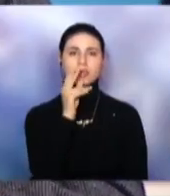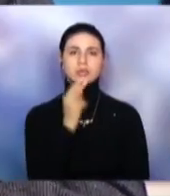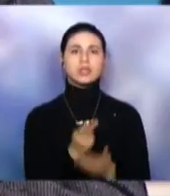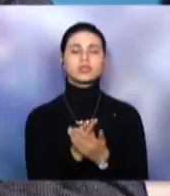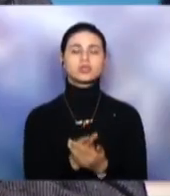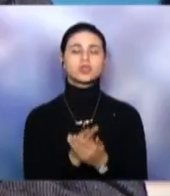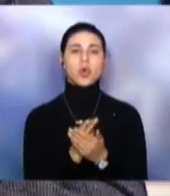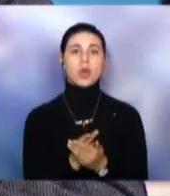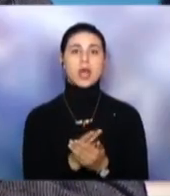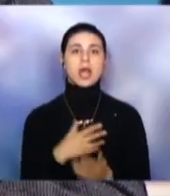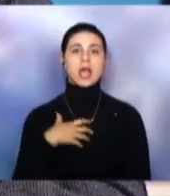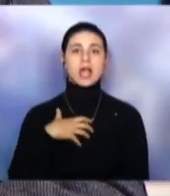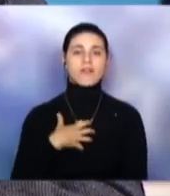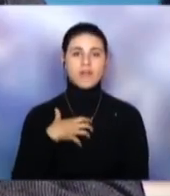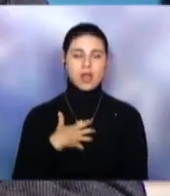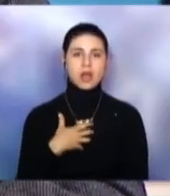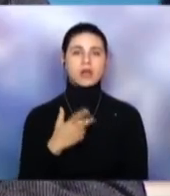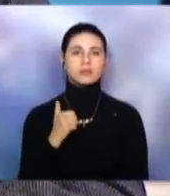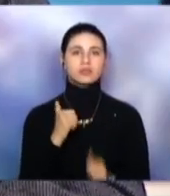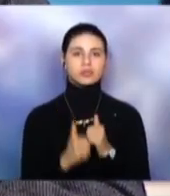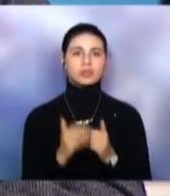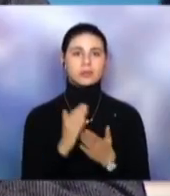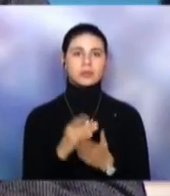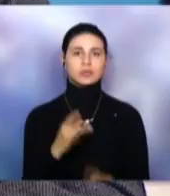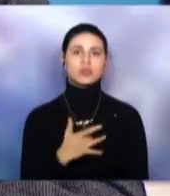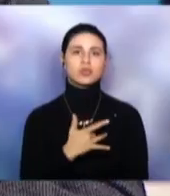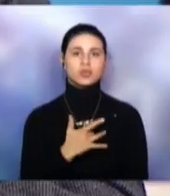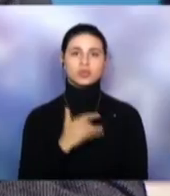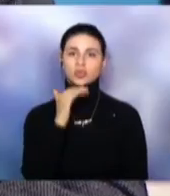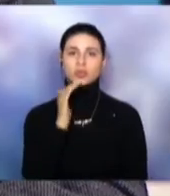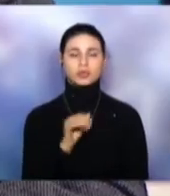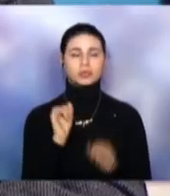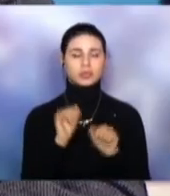ხველის ასოცირება ყოველთვის გვაფიქრებინებს რომ ხომ არ არის გულისუკმარისობა.